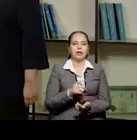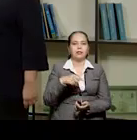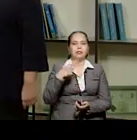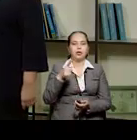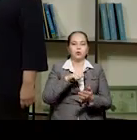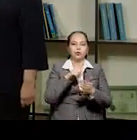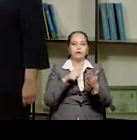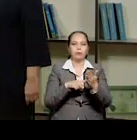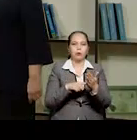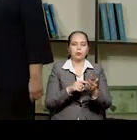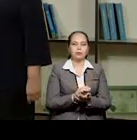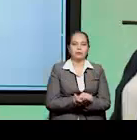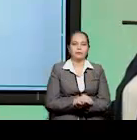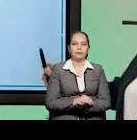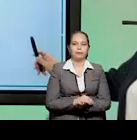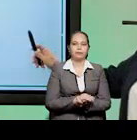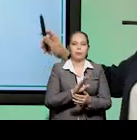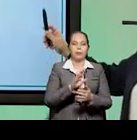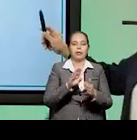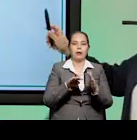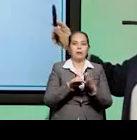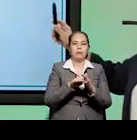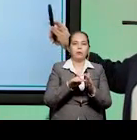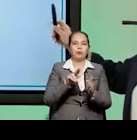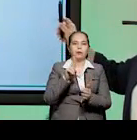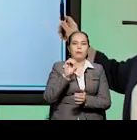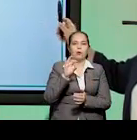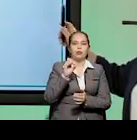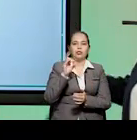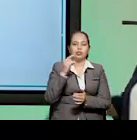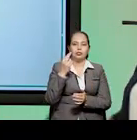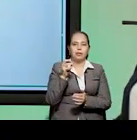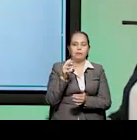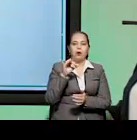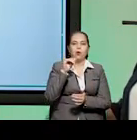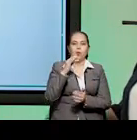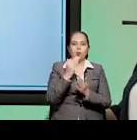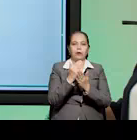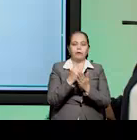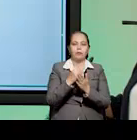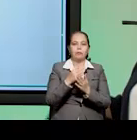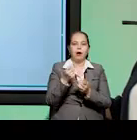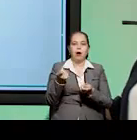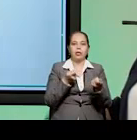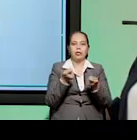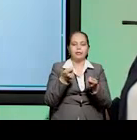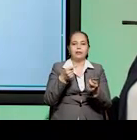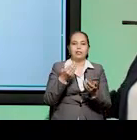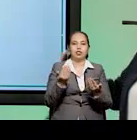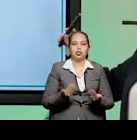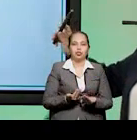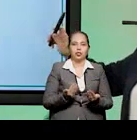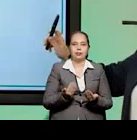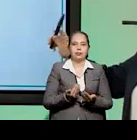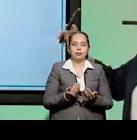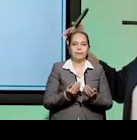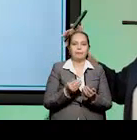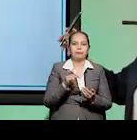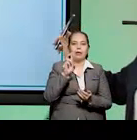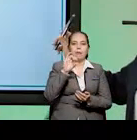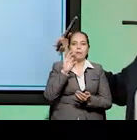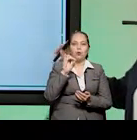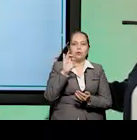Следующий вопрос. Под биогеоценическим уровнем организации жизни в